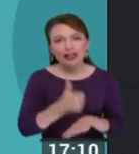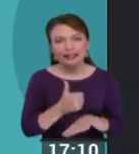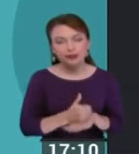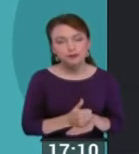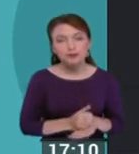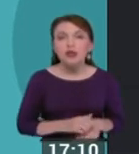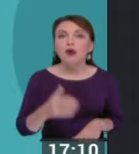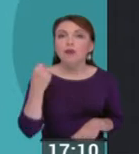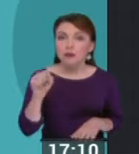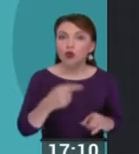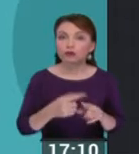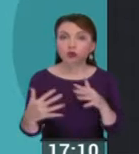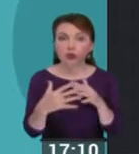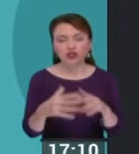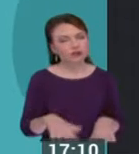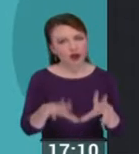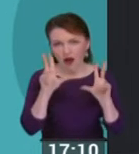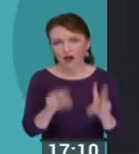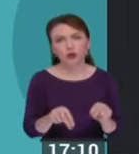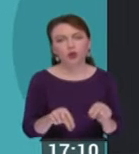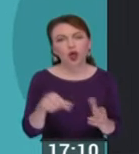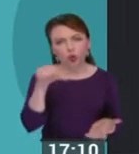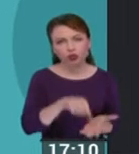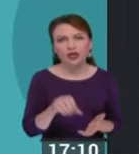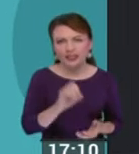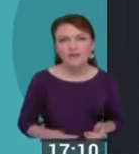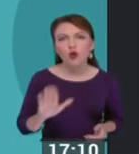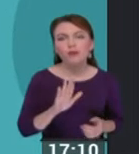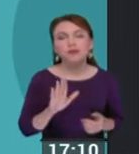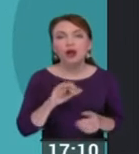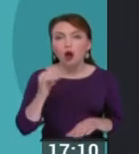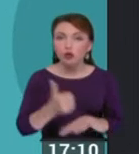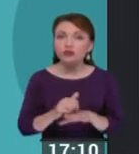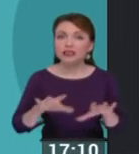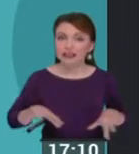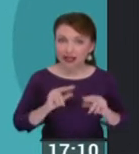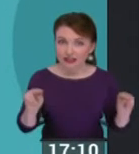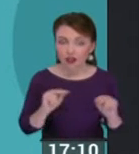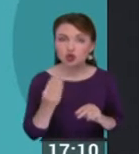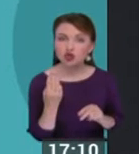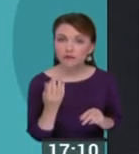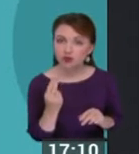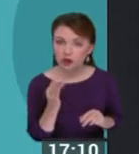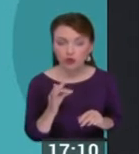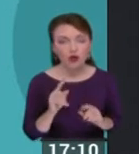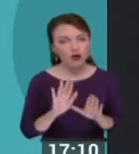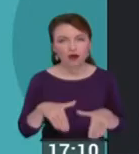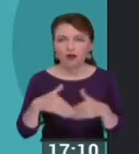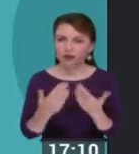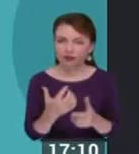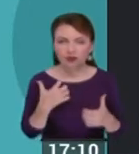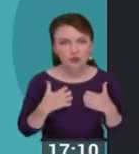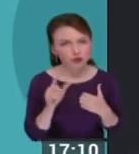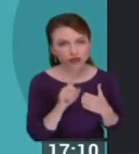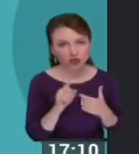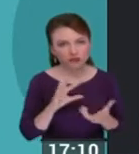цьому матчі фактично гарантує участь у Євро. Але головний тренер господарів Андрій Шевченко радить не поспішати з